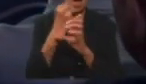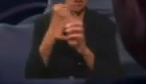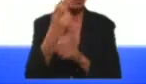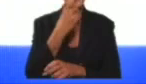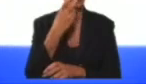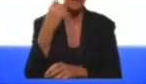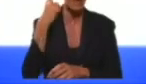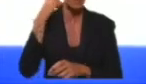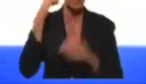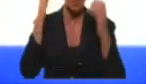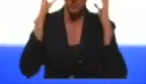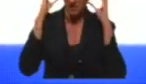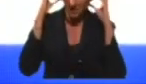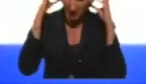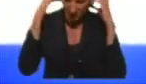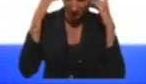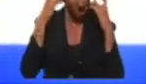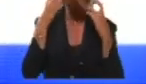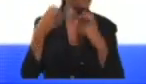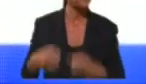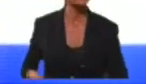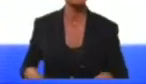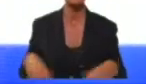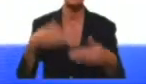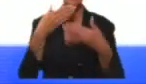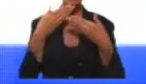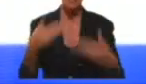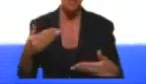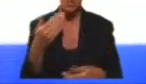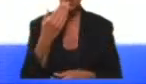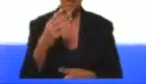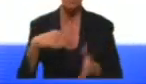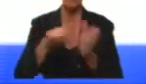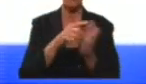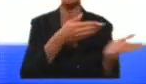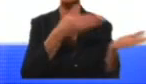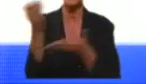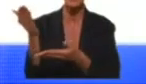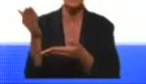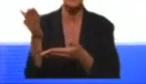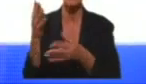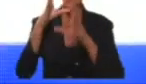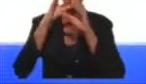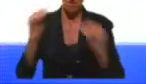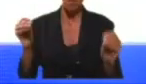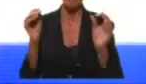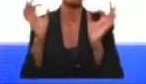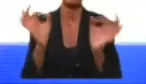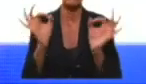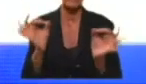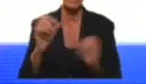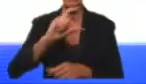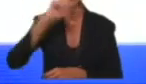Okay. Dziękujemy bardzo, Anika Lundqvist, dla Państwa. A teraz, Szanowni Państwo,